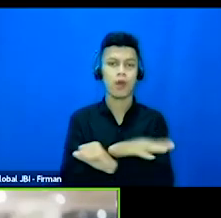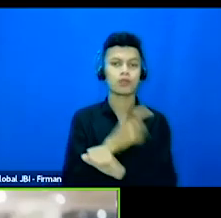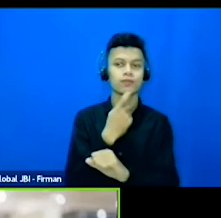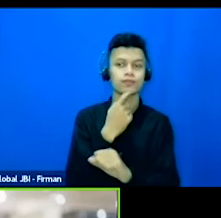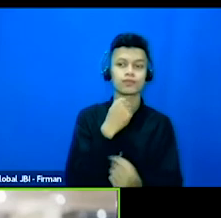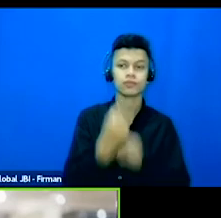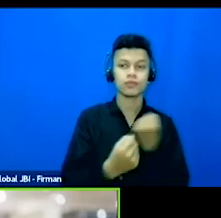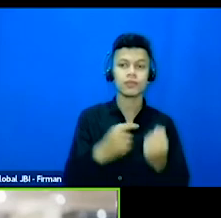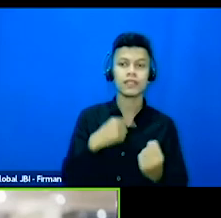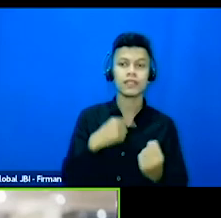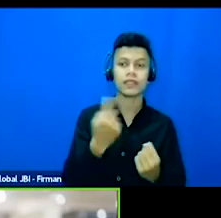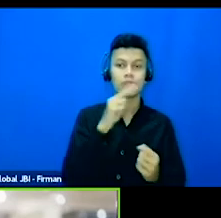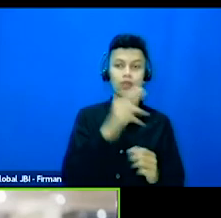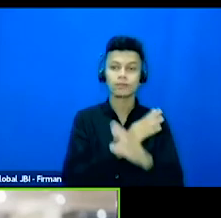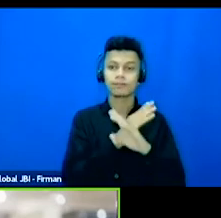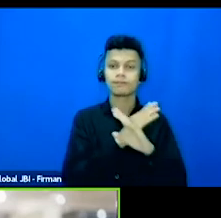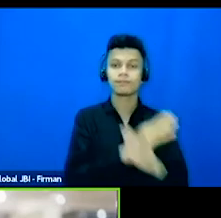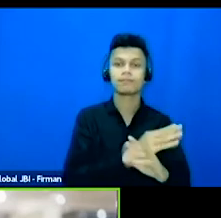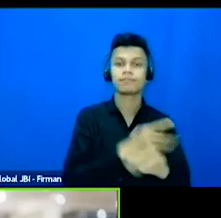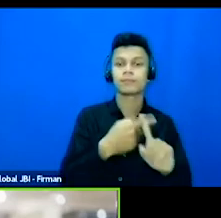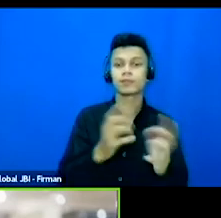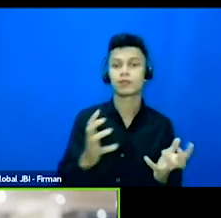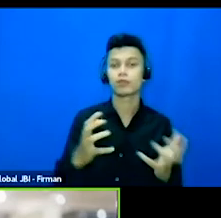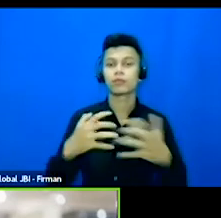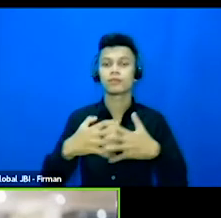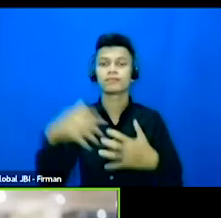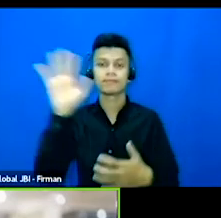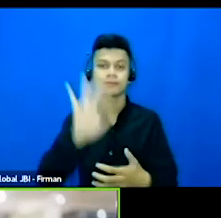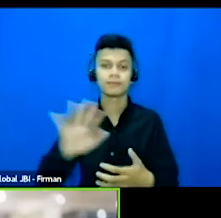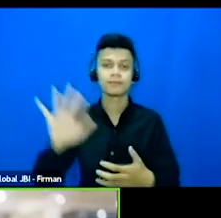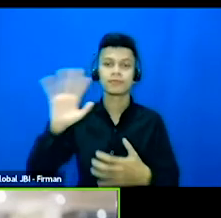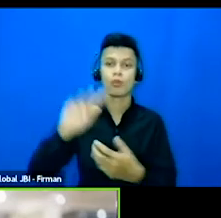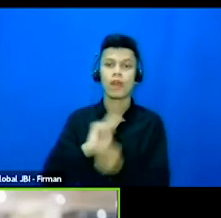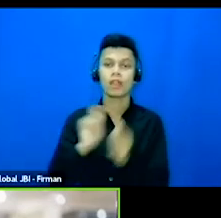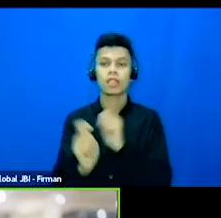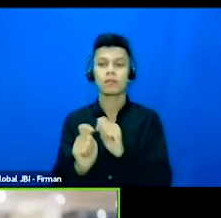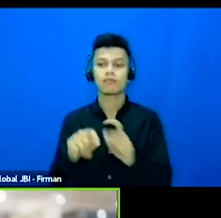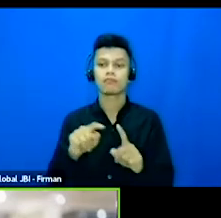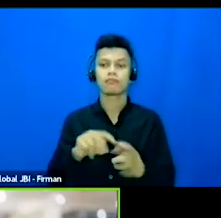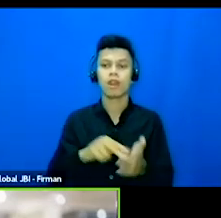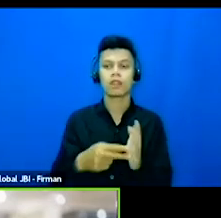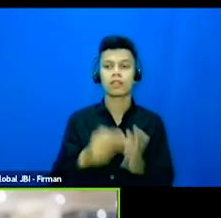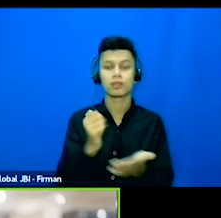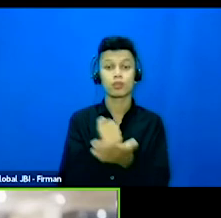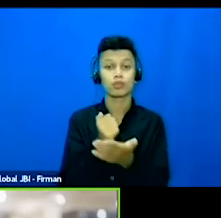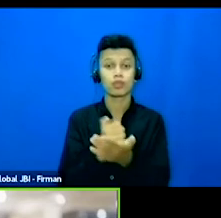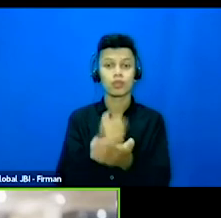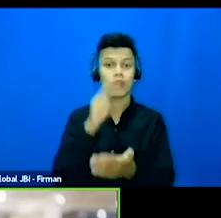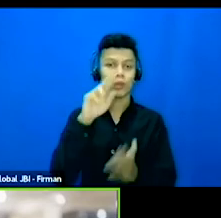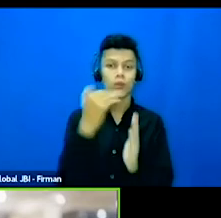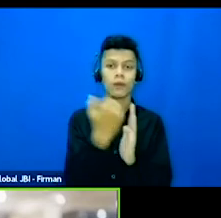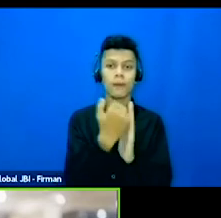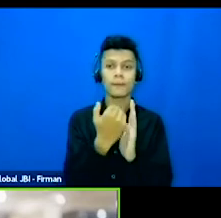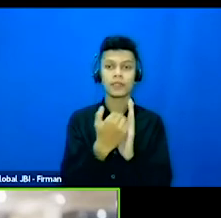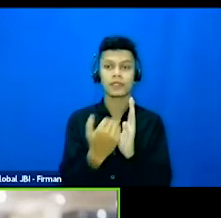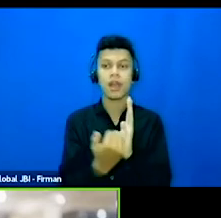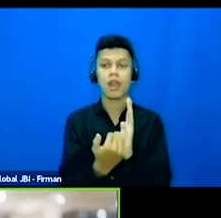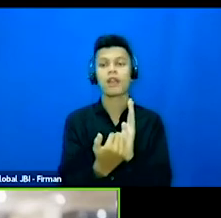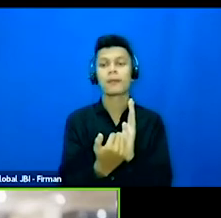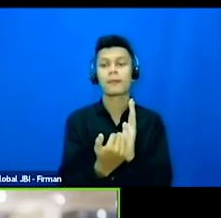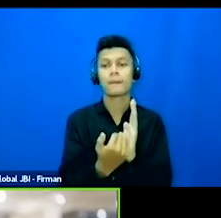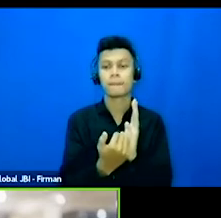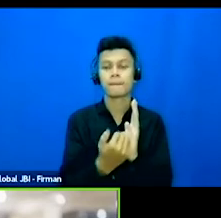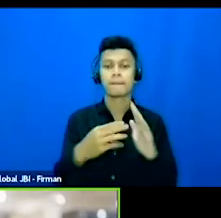memitigasi A dan adaptasi perubahan iklim begitu Hai Jadi sebenarnya untuk bijakan adalah dari sisi kebijakan